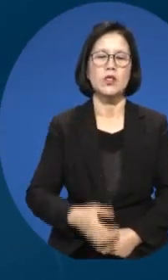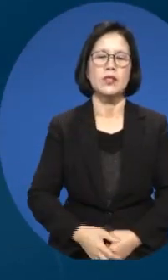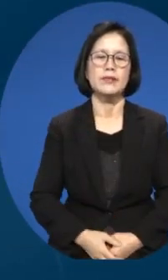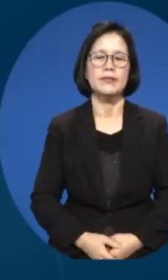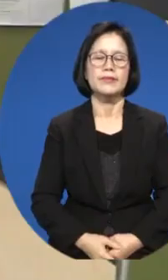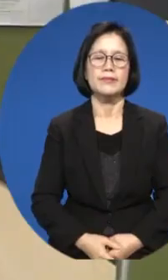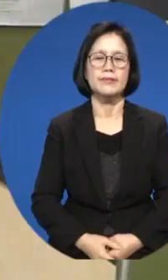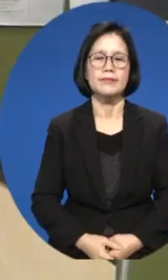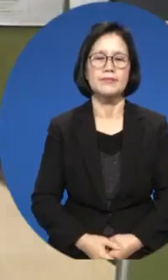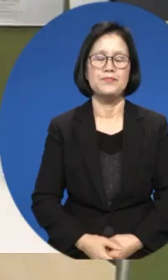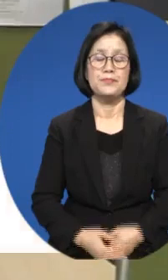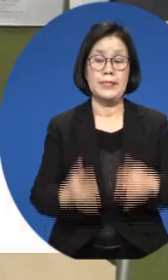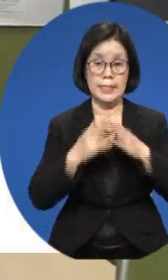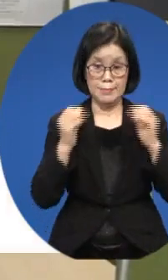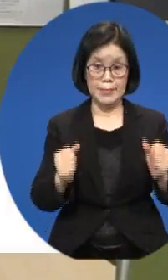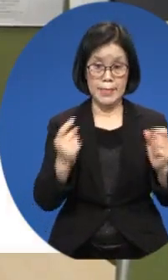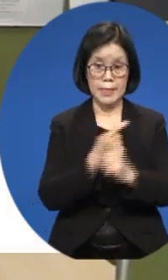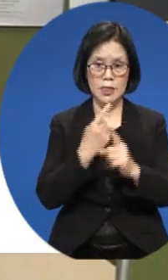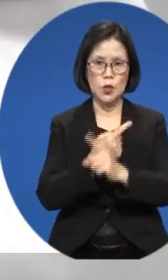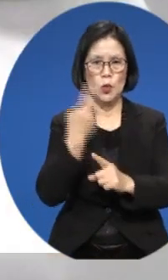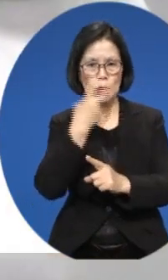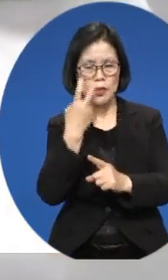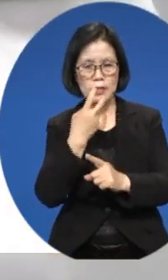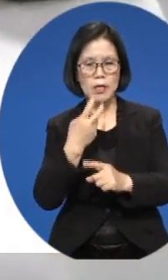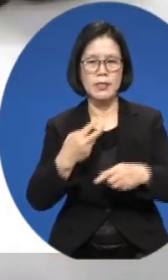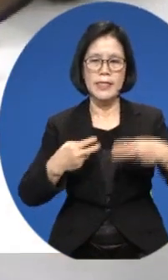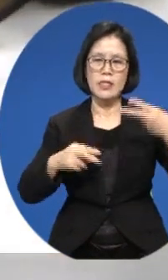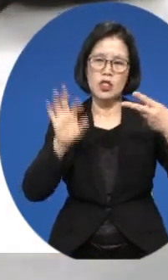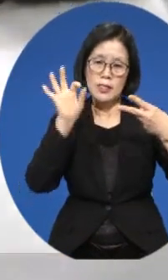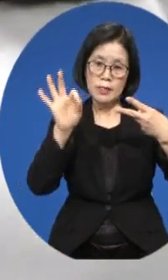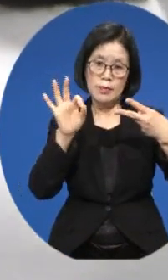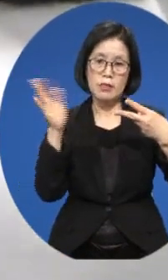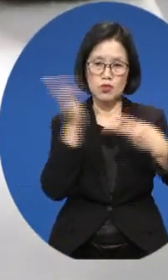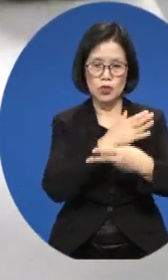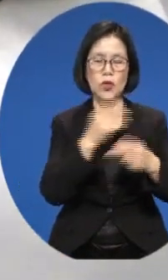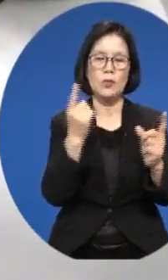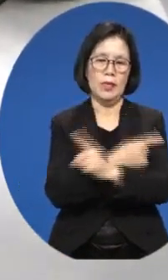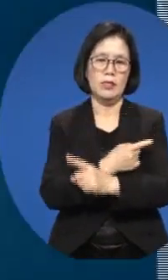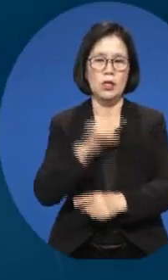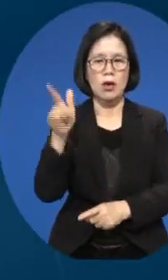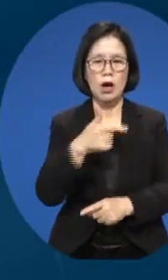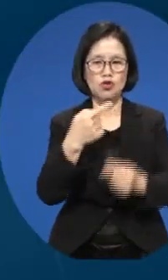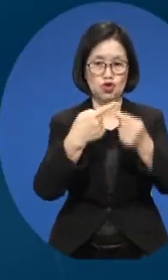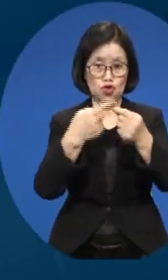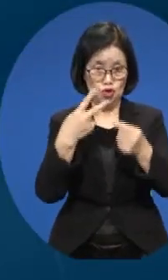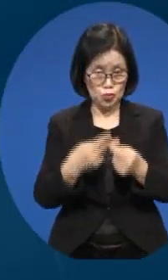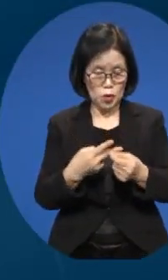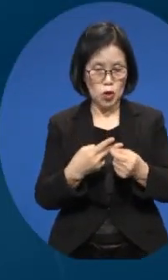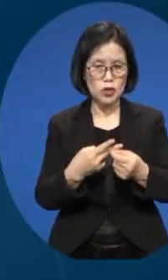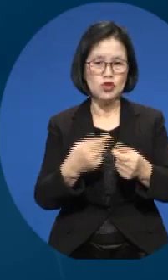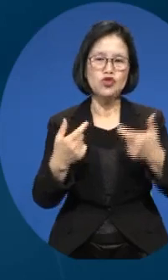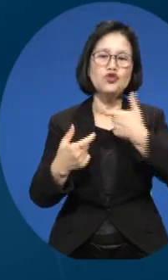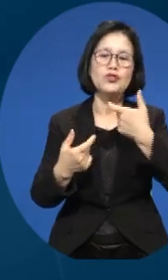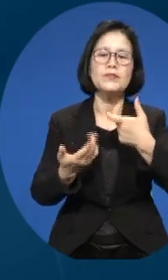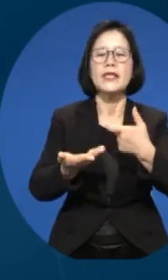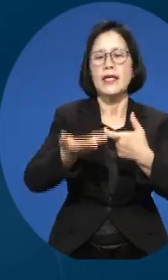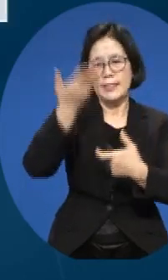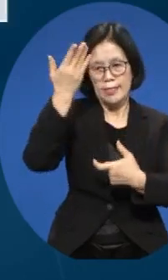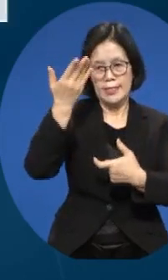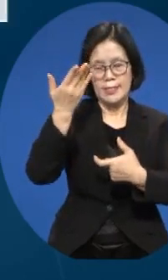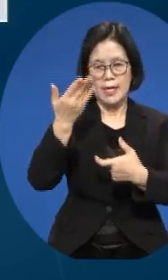달합니다. 재택치료 모니터링이 10일부터 바뀝니다. 하루 두 번 모니터링을 유지하는 60살